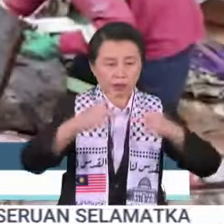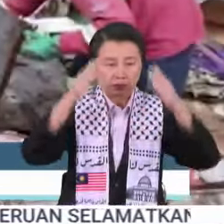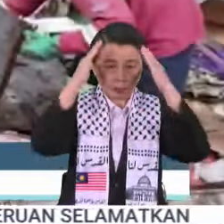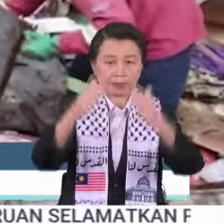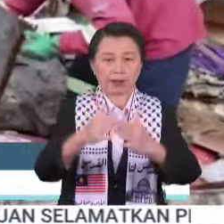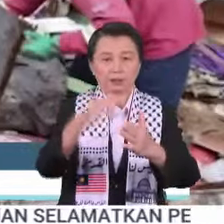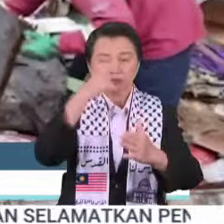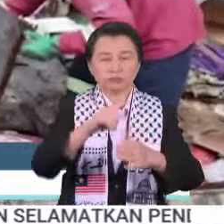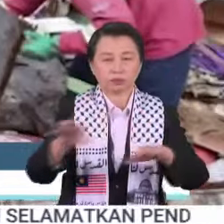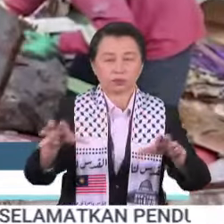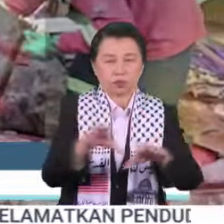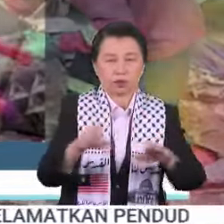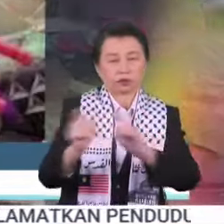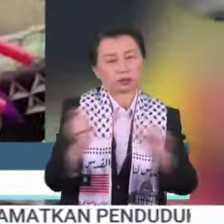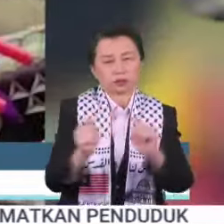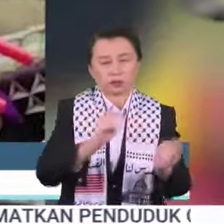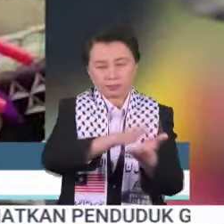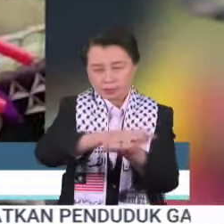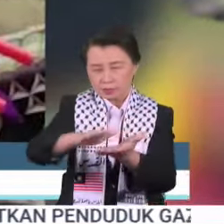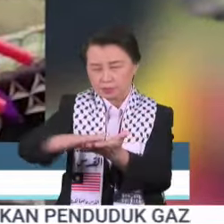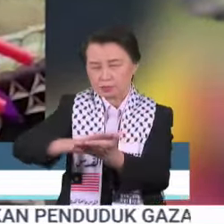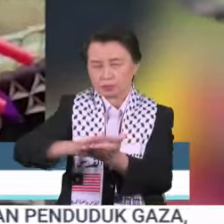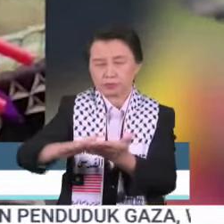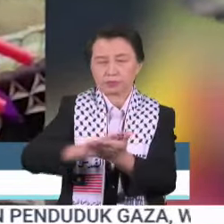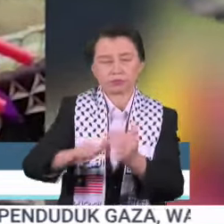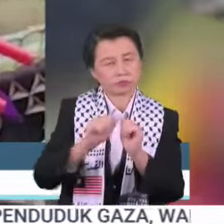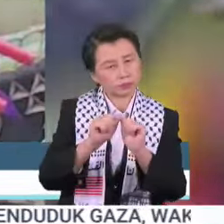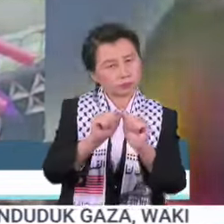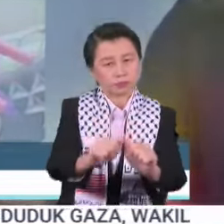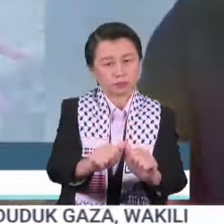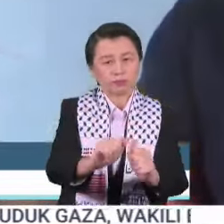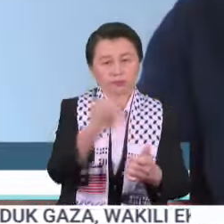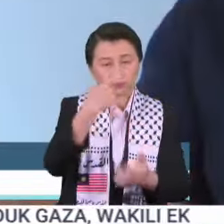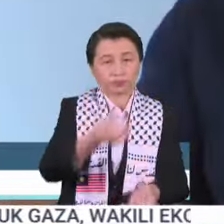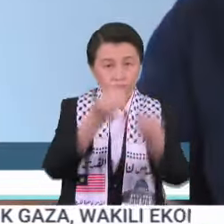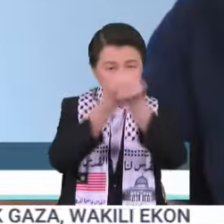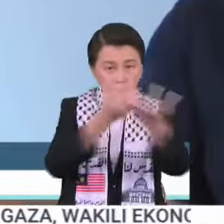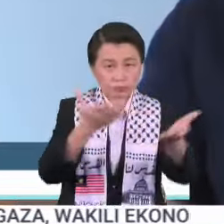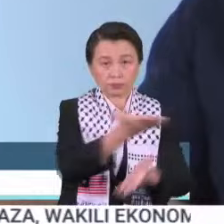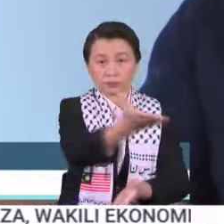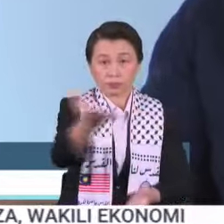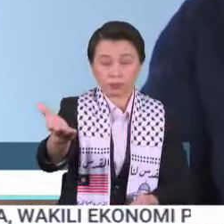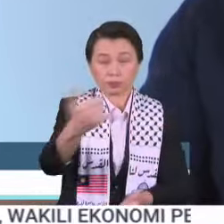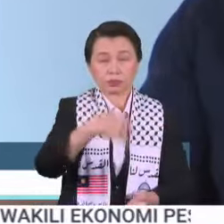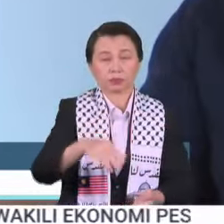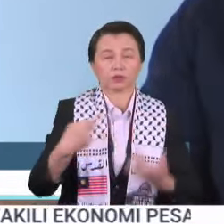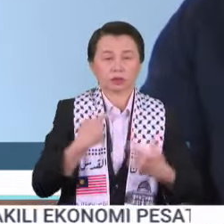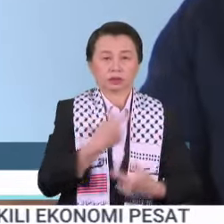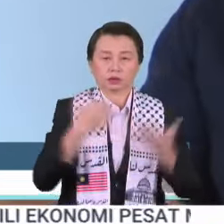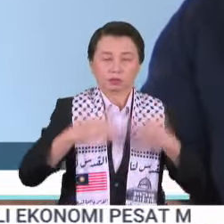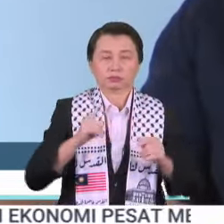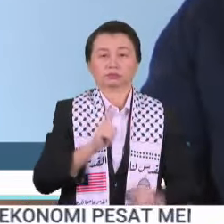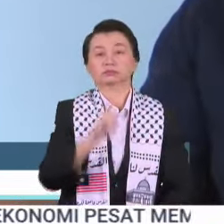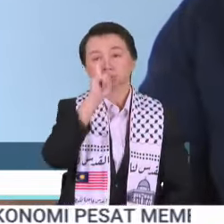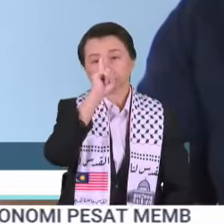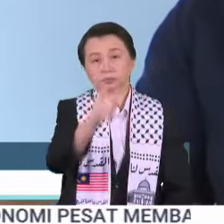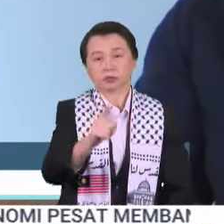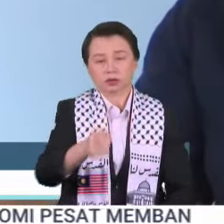Pahang ini untuk diambil tindakan pembersihan yang komprehensif. So, untuk makluman tuan-tuan dan puan-puan, di peringkat kita